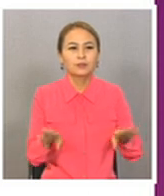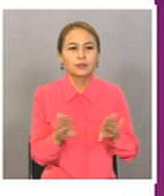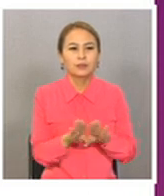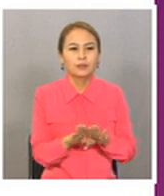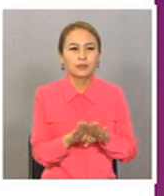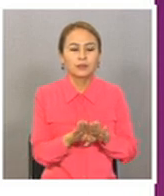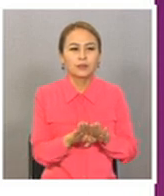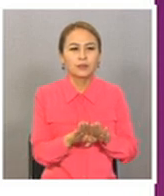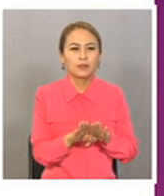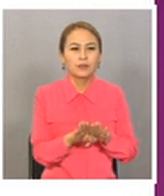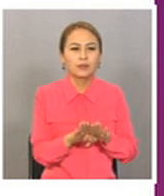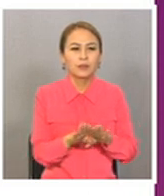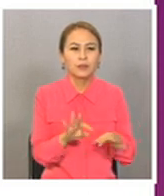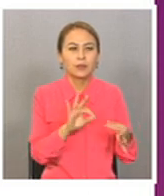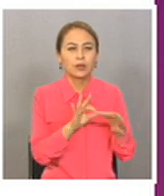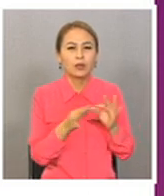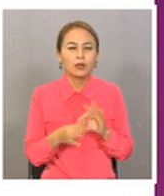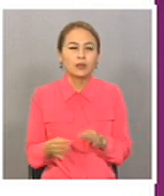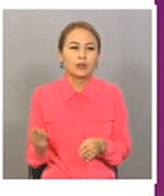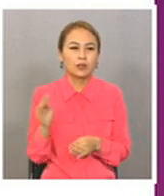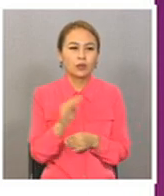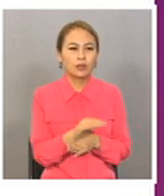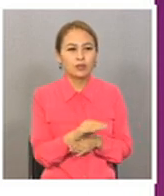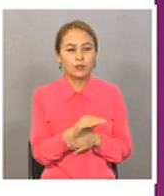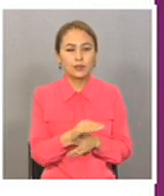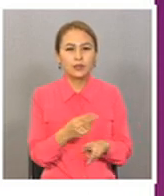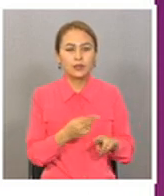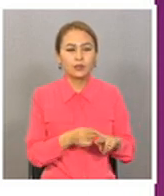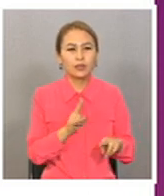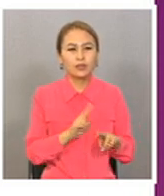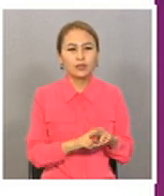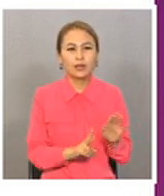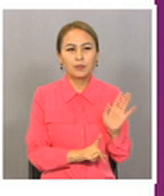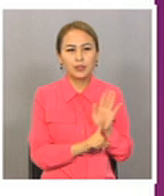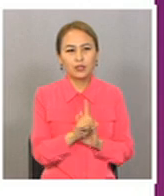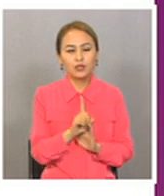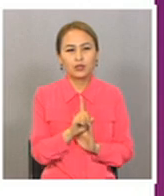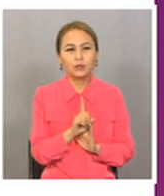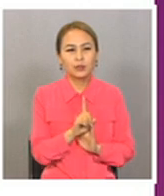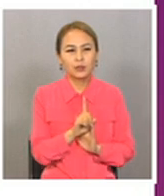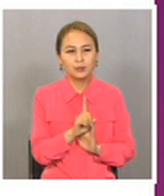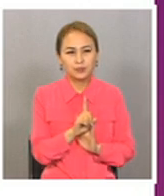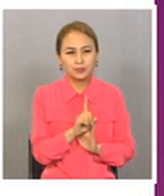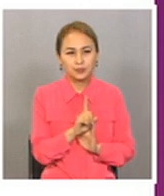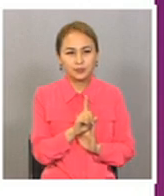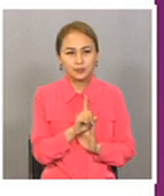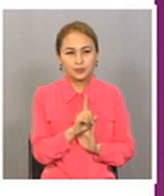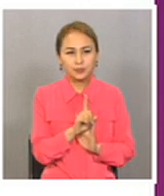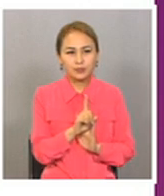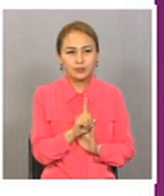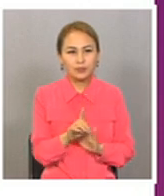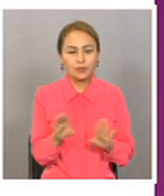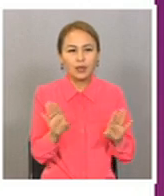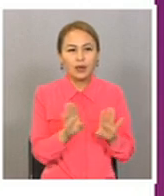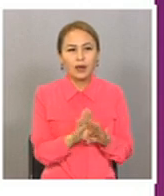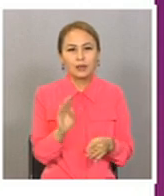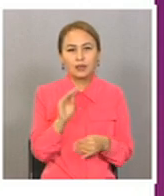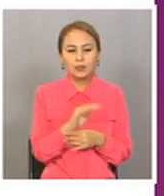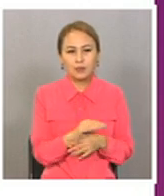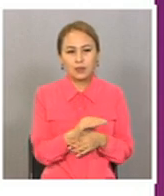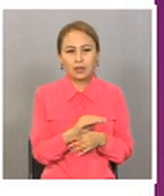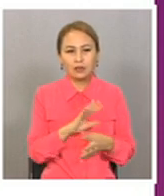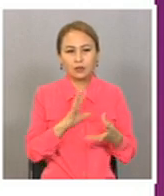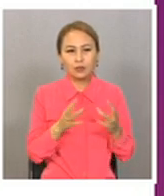көкке қараған бидайды аңғаруы, және үшінші әкесінен көкке қарап кекірейіп тұрған